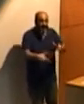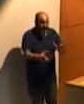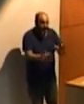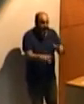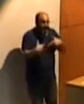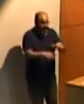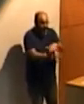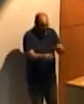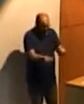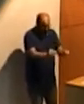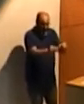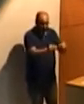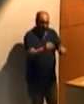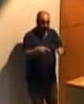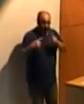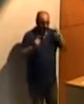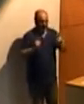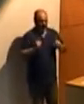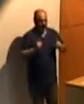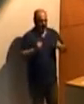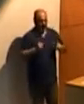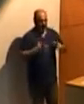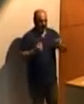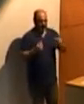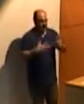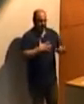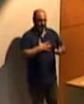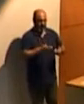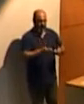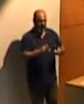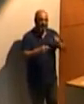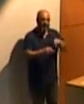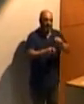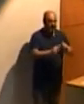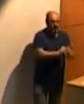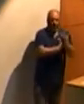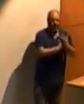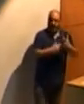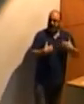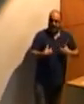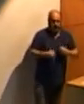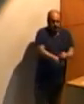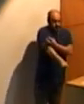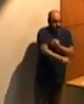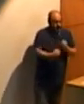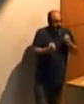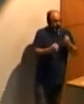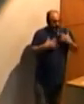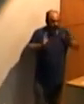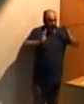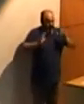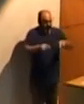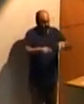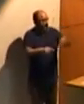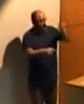second point d'interrogation dont j'ai parlé tout à l'heure alors il ya quelque chose il ya une charge émotionnelle qui est telle qu'on dit attention là vous êtes en train de jouer à